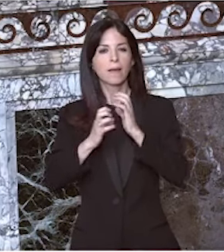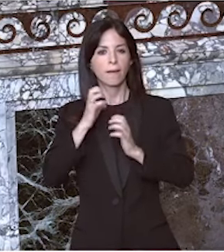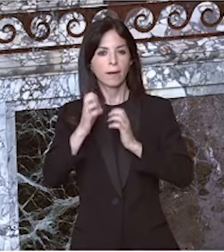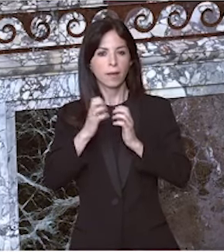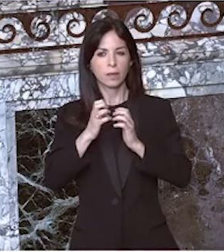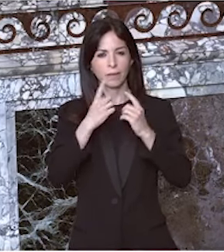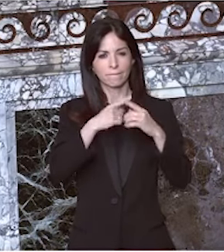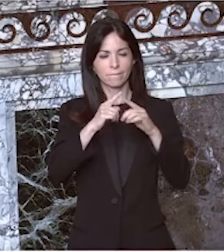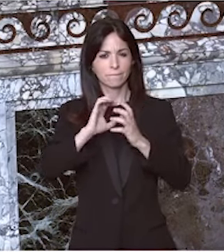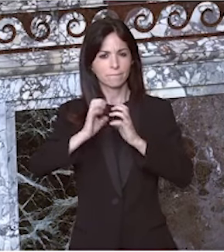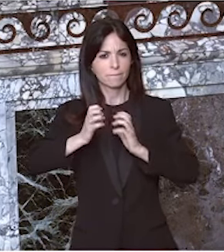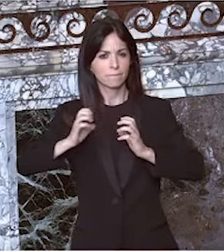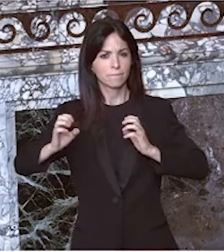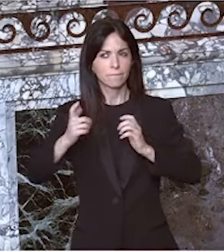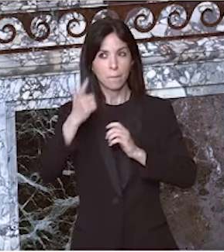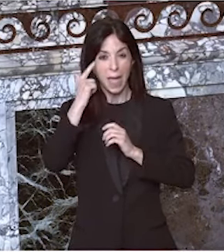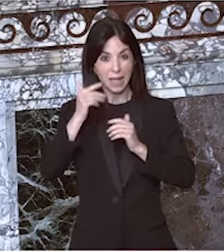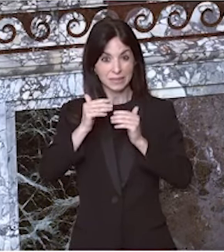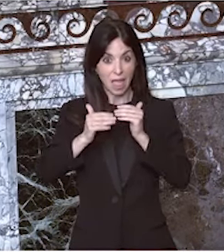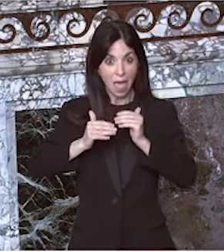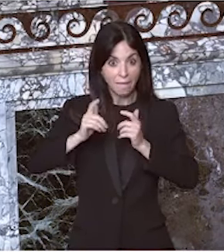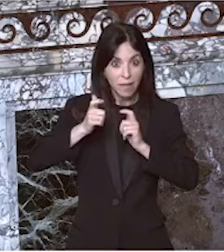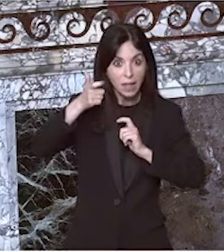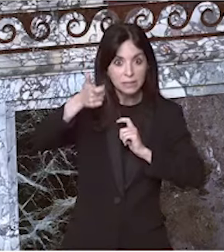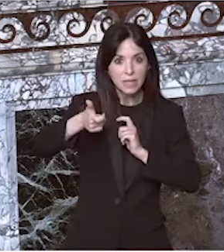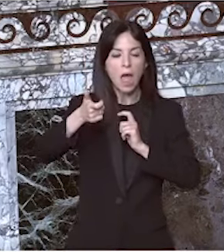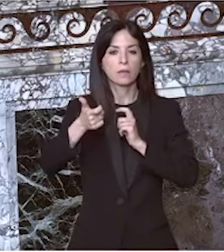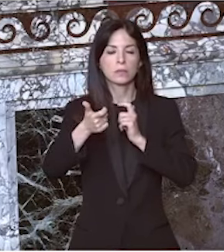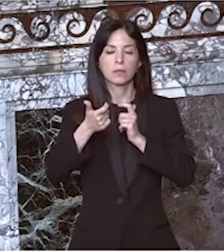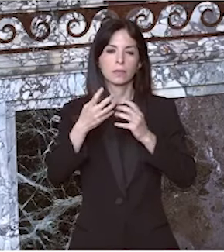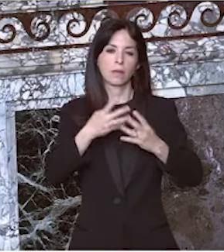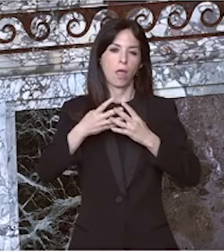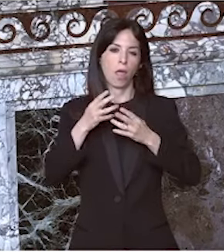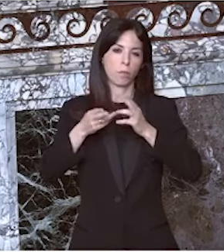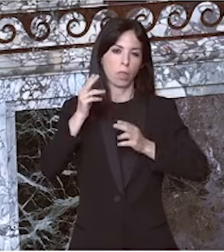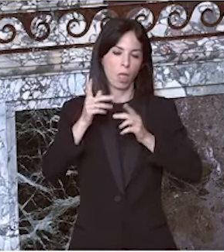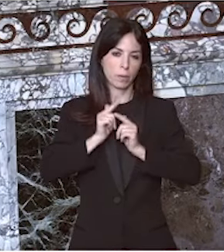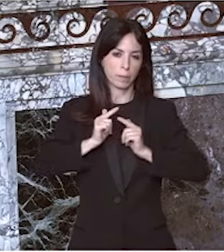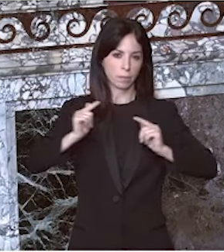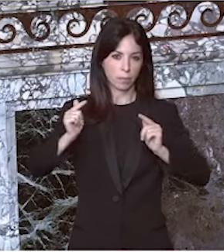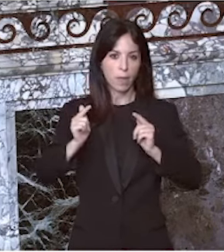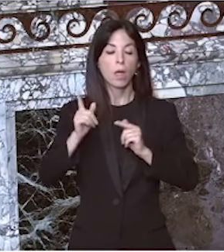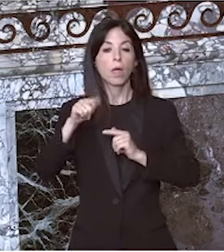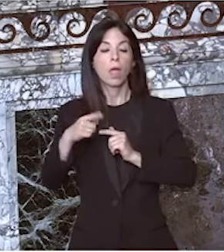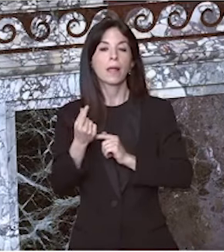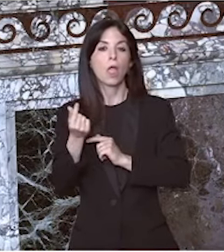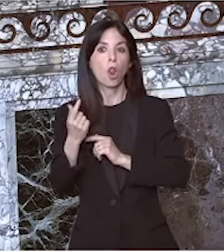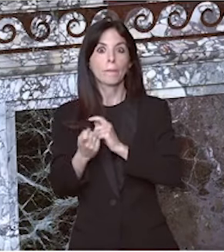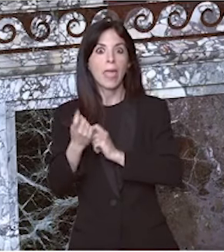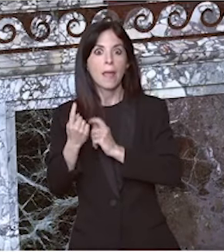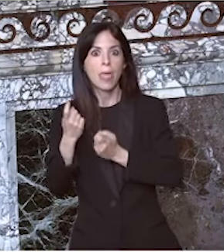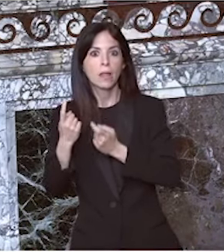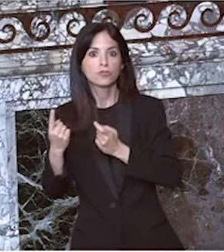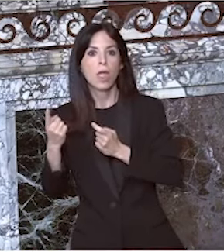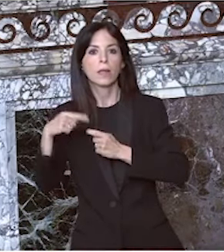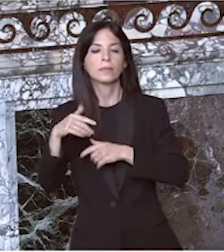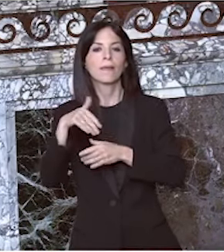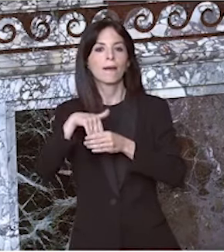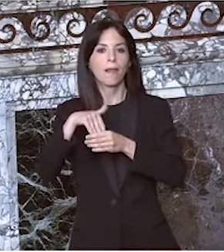è eterogenea sia tra i paesi avanzati, dove spicca il dinamismo degli Stati Uniti, sia tra le economie emergenti e quelle a